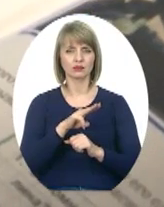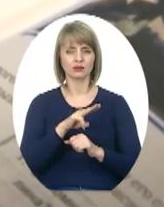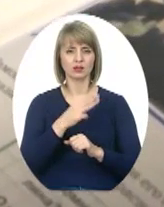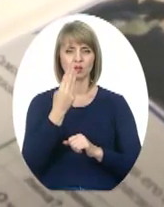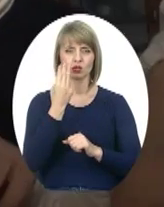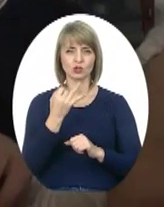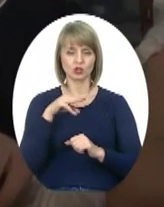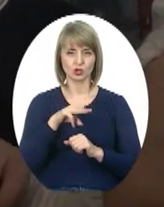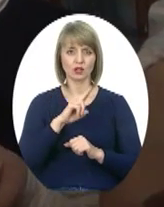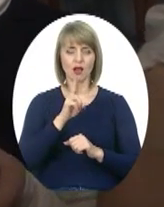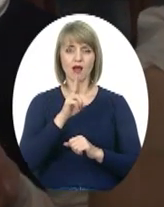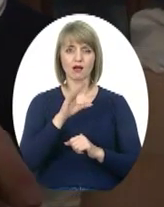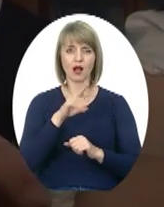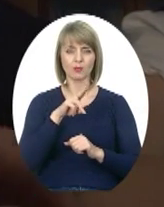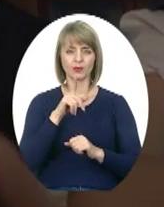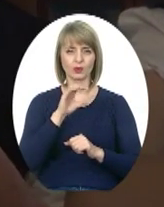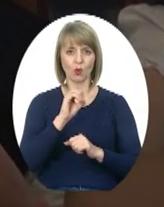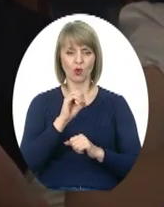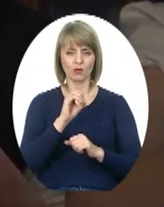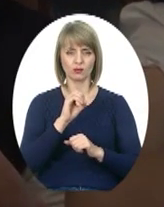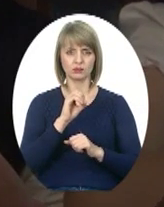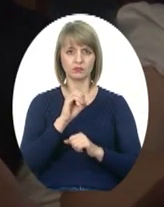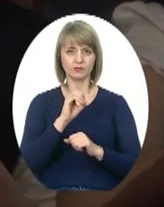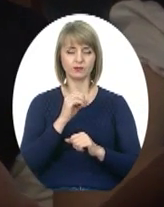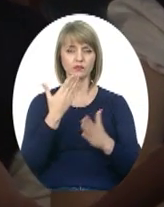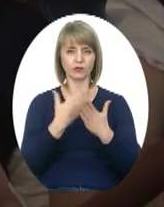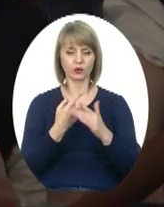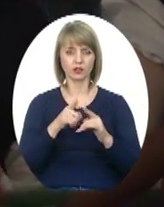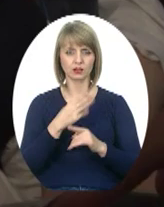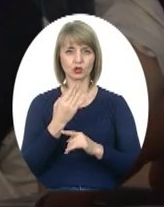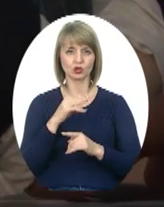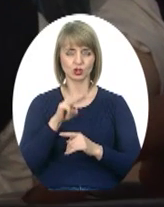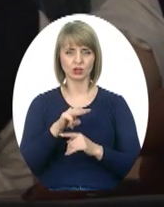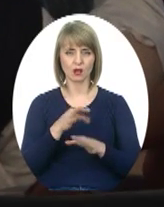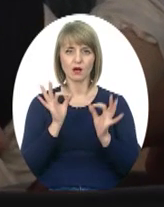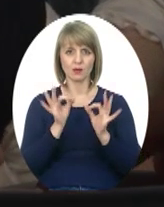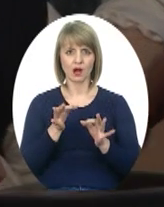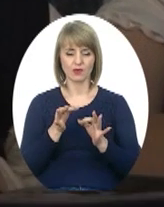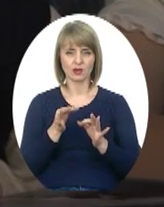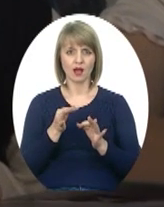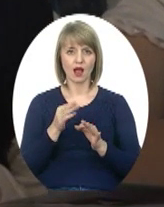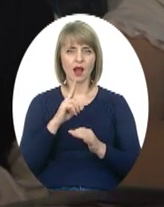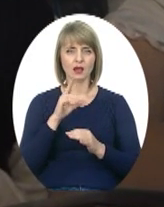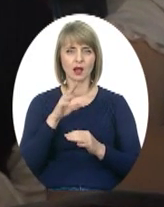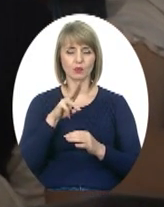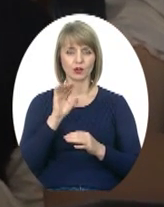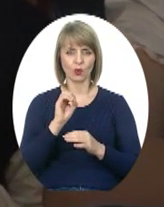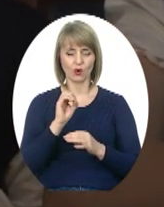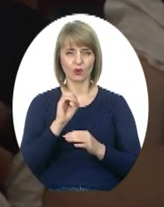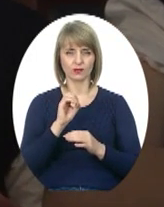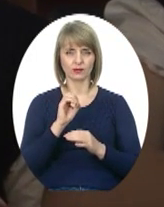Щит. Копье на иллюстрации. Копье. Вот это щит, совершенно верно. А копье